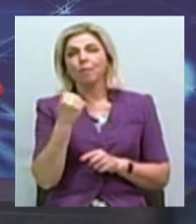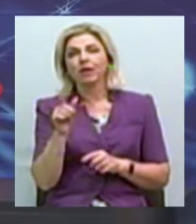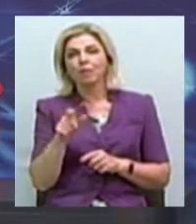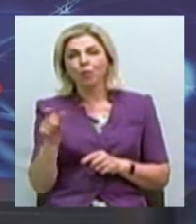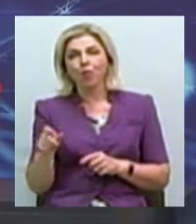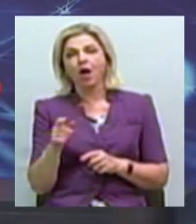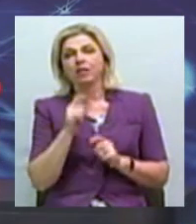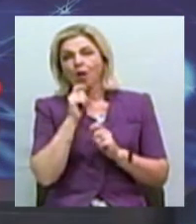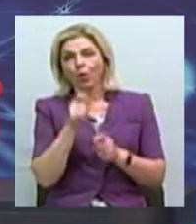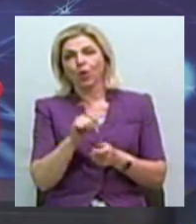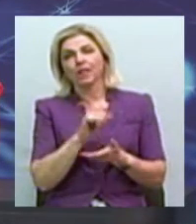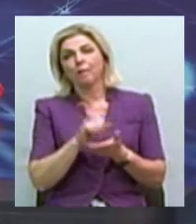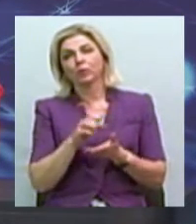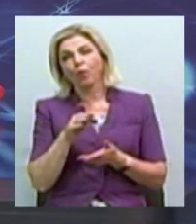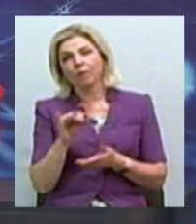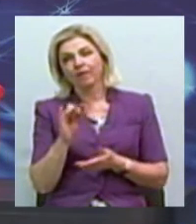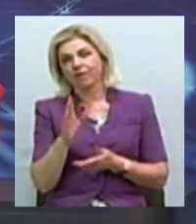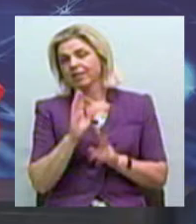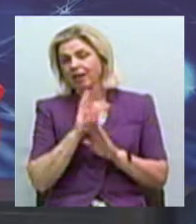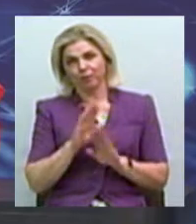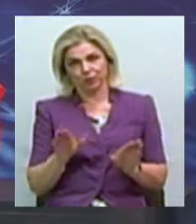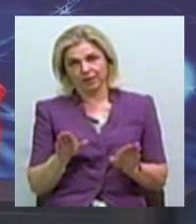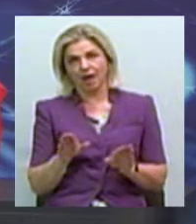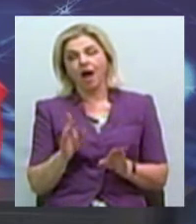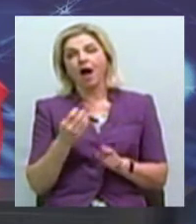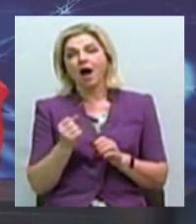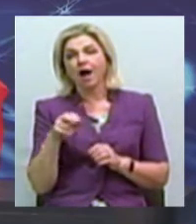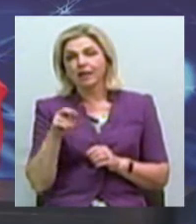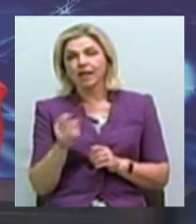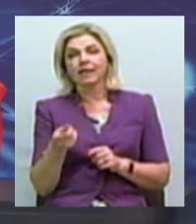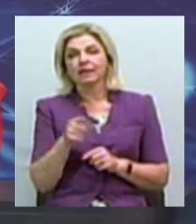нагород, дипломів і все таке інше. Але ті, хто